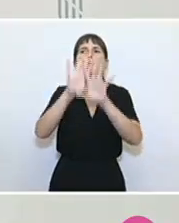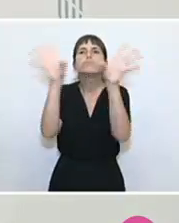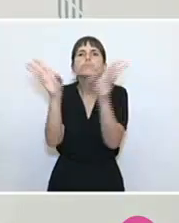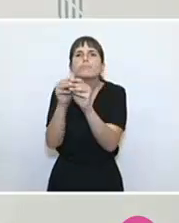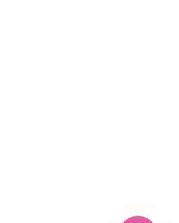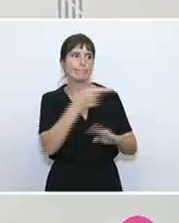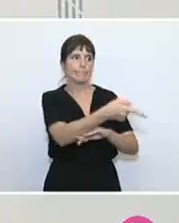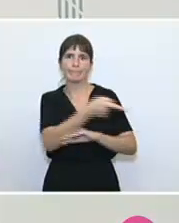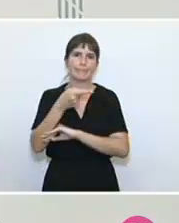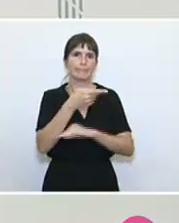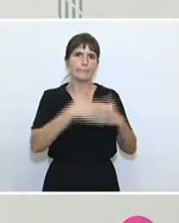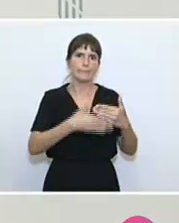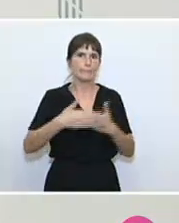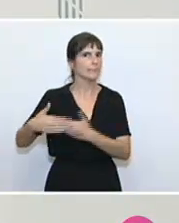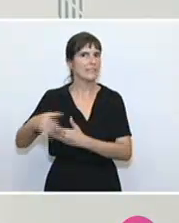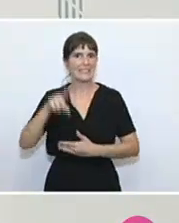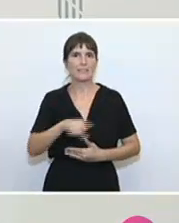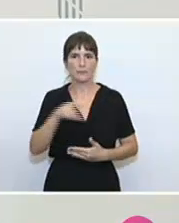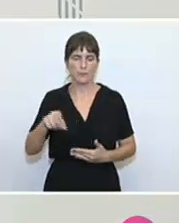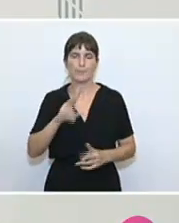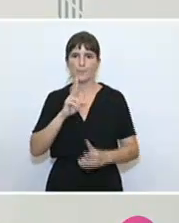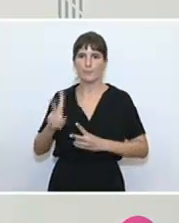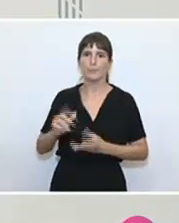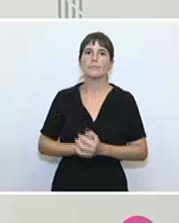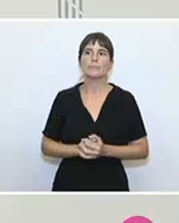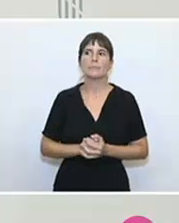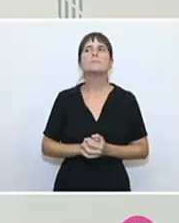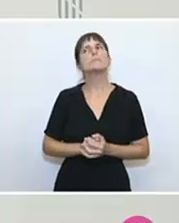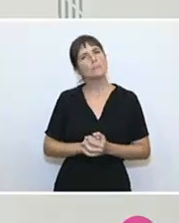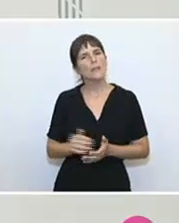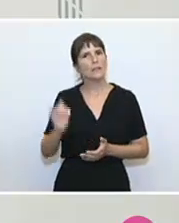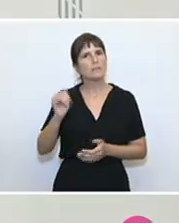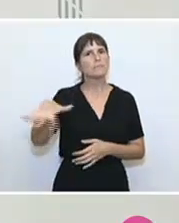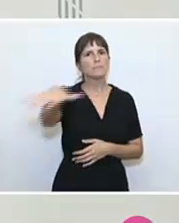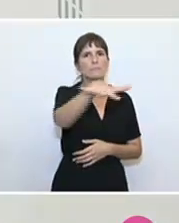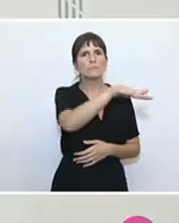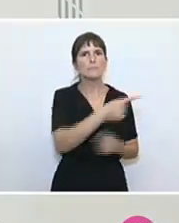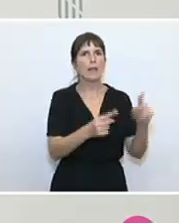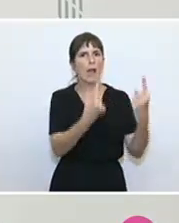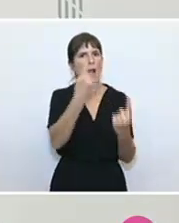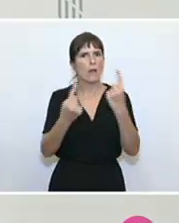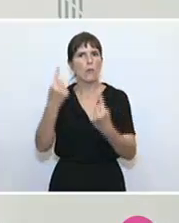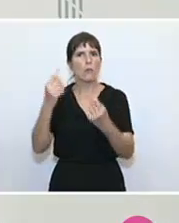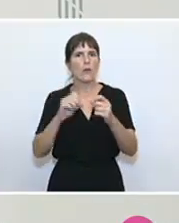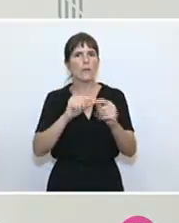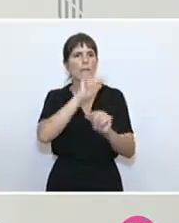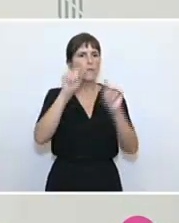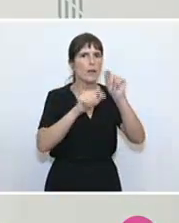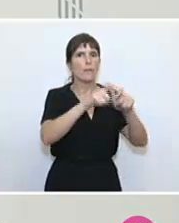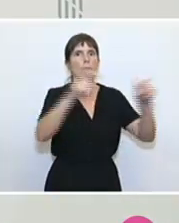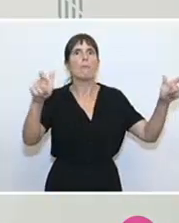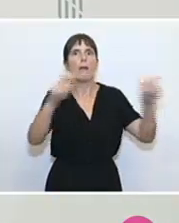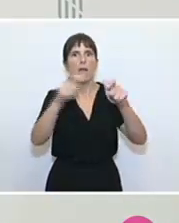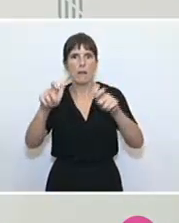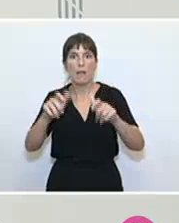una zona concreta. Zones o municipis que tenen una incidència més elevada que no altres i són aquestes les que